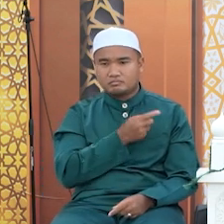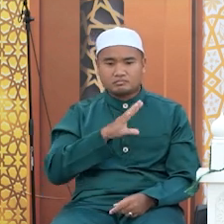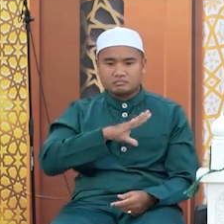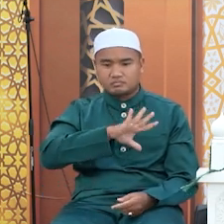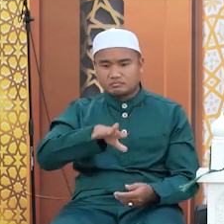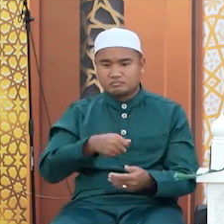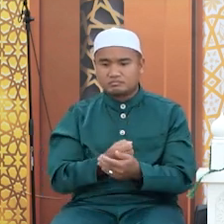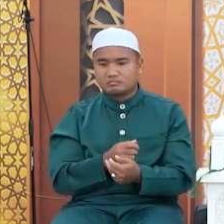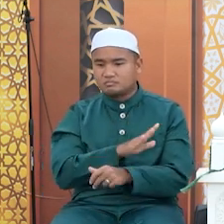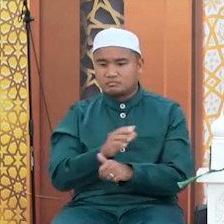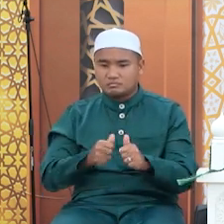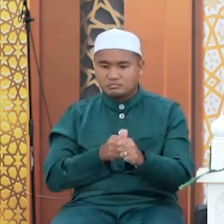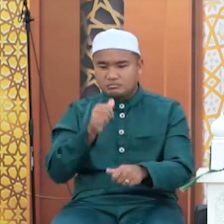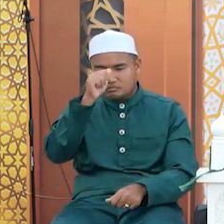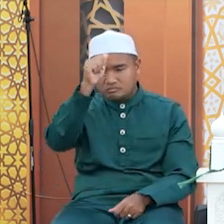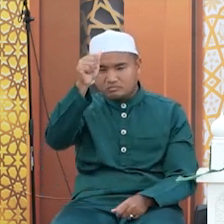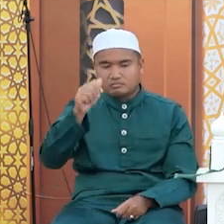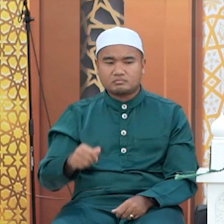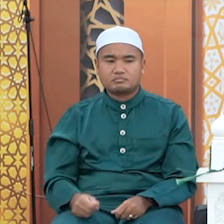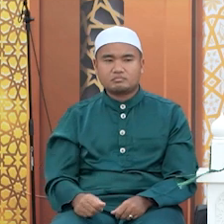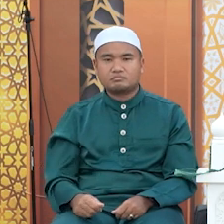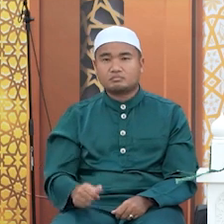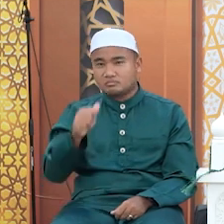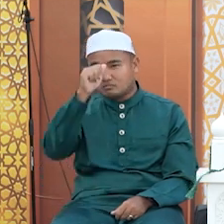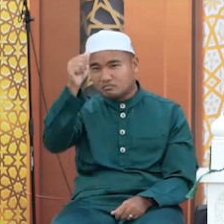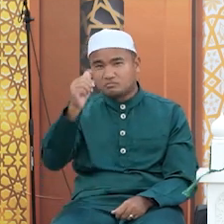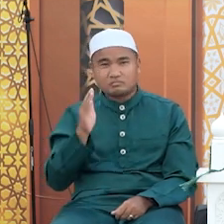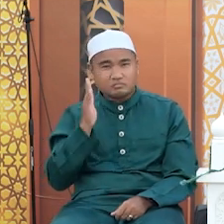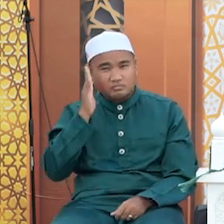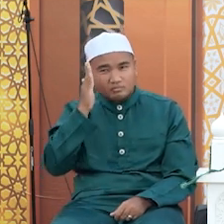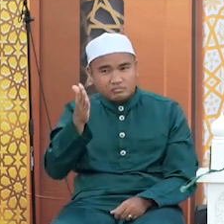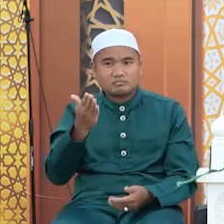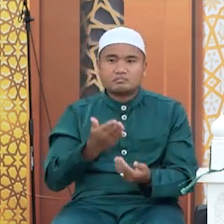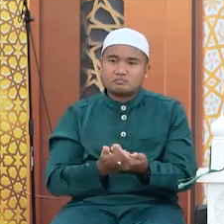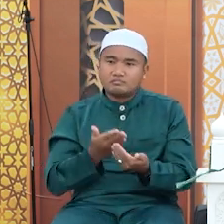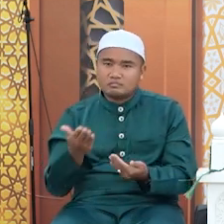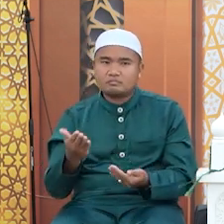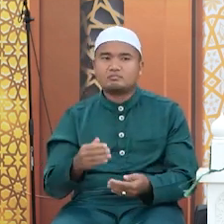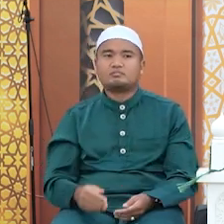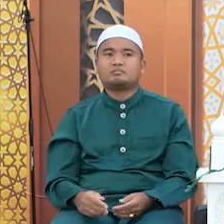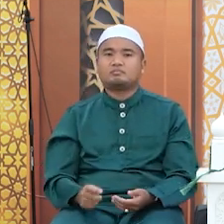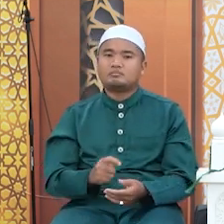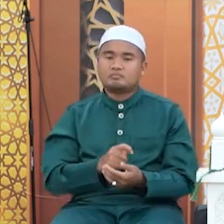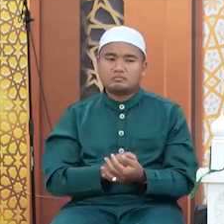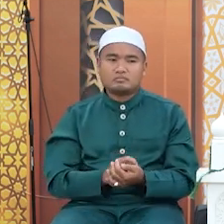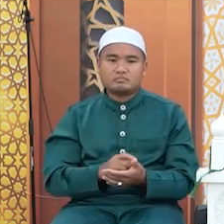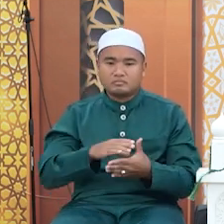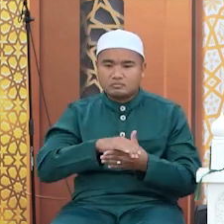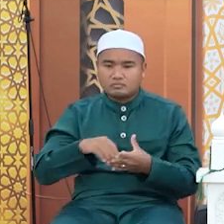tanpa ampun, Allah bayar cash seksa azab dari